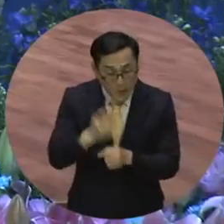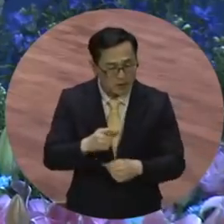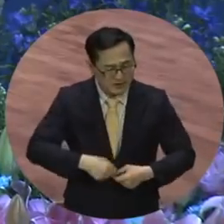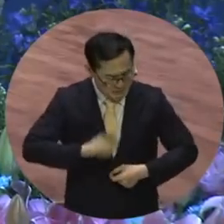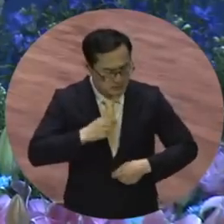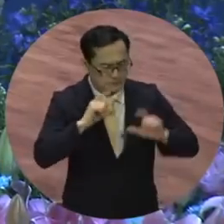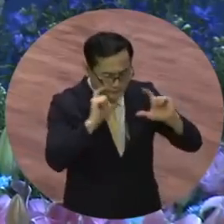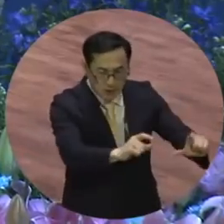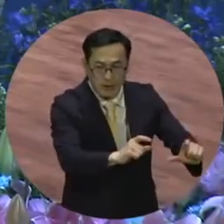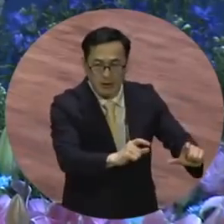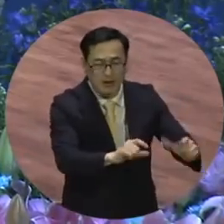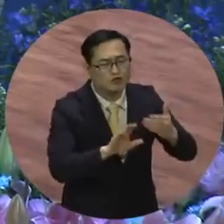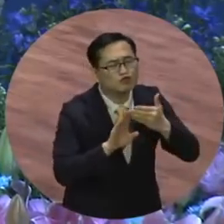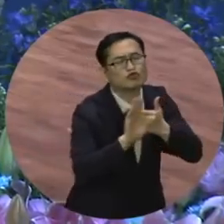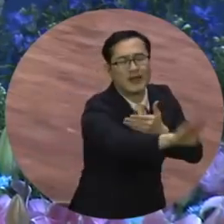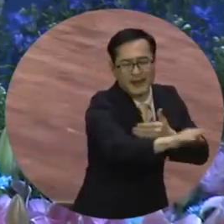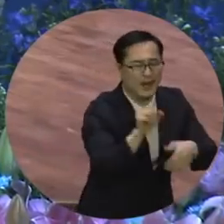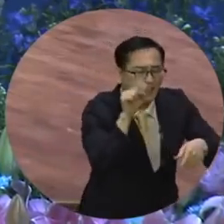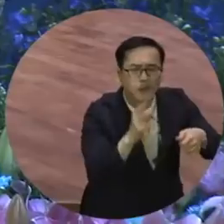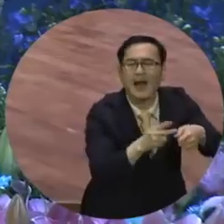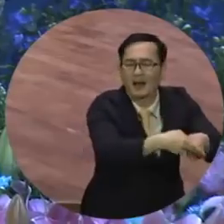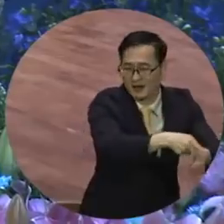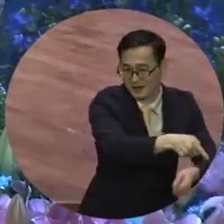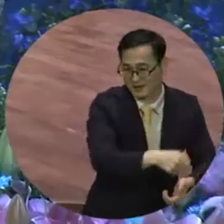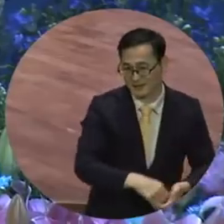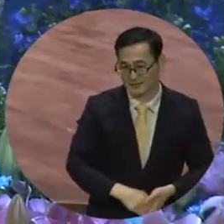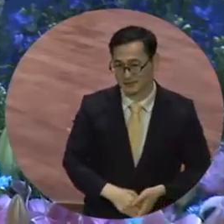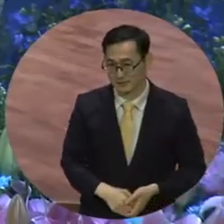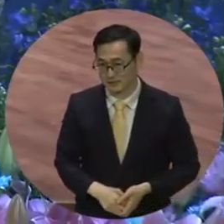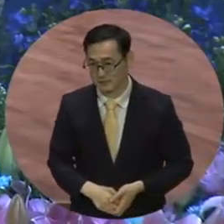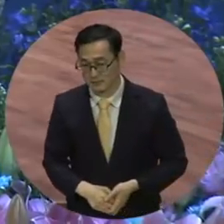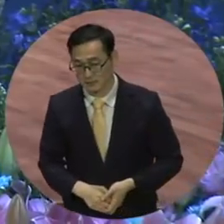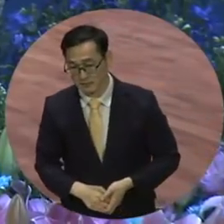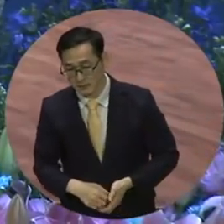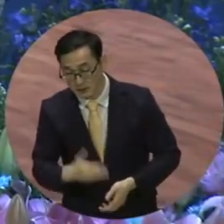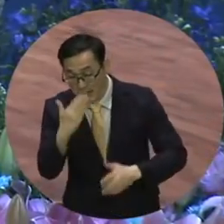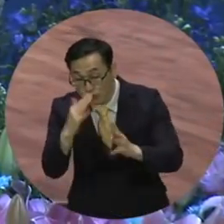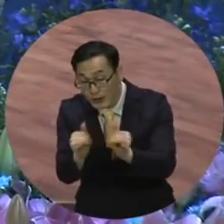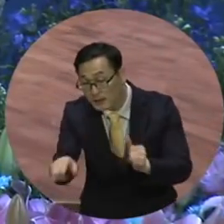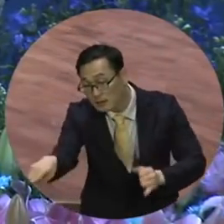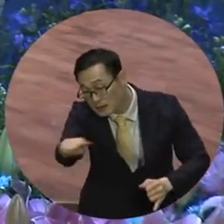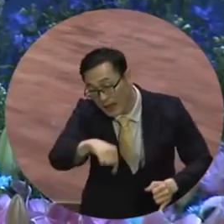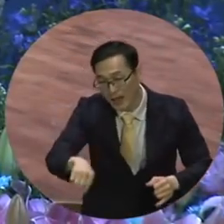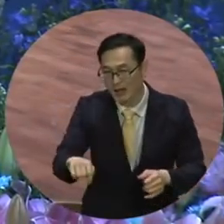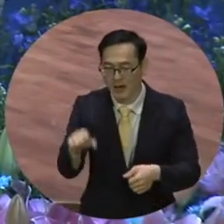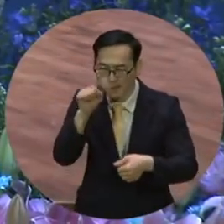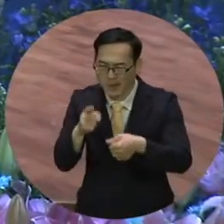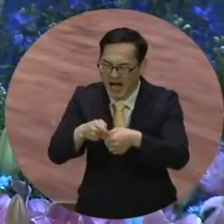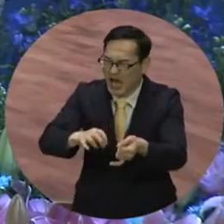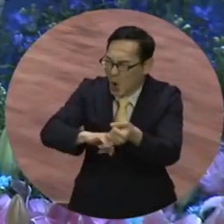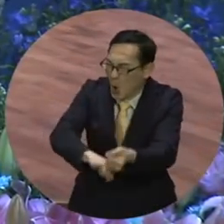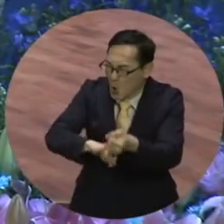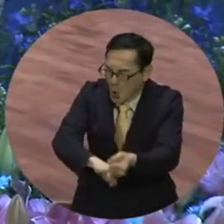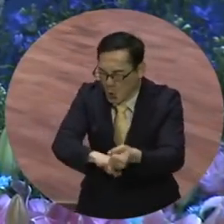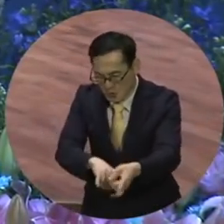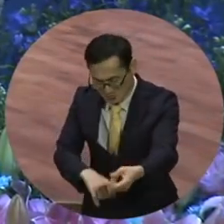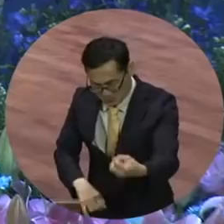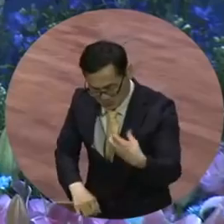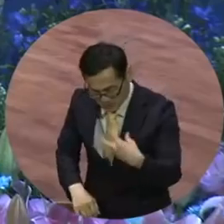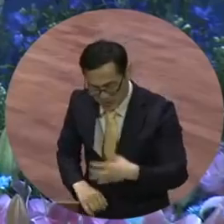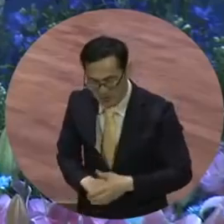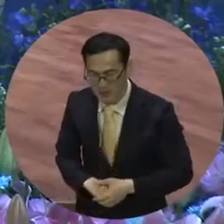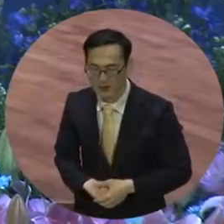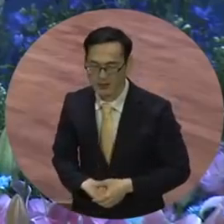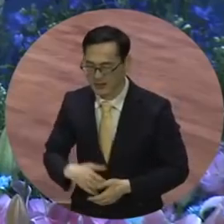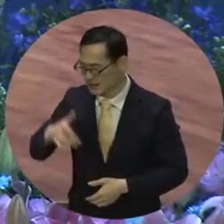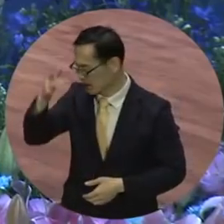바울은 자꾸 행위를 주장하는 이 사람들의 성향을 파악하고 한 가지 예를 들어서 설명하지요.